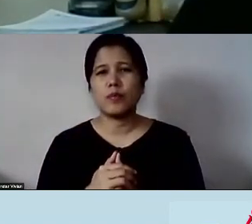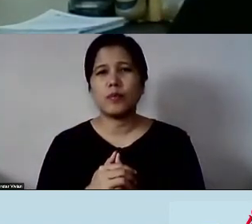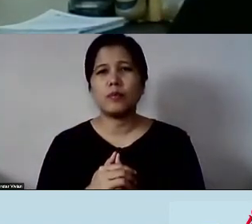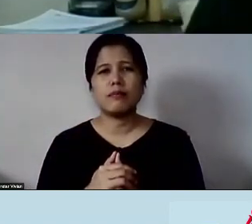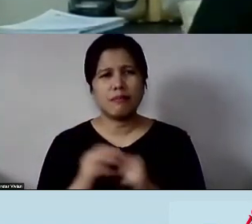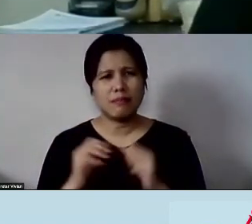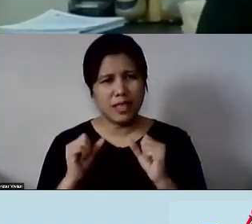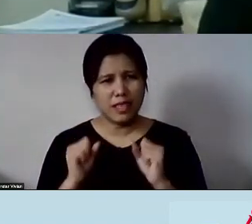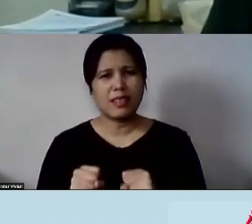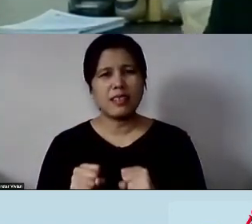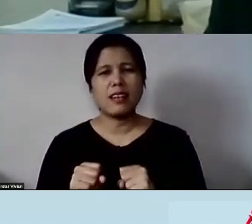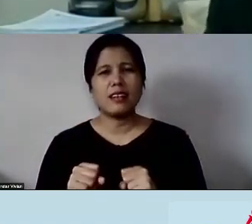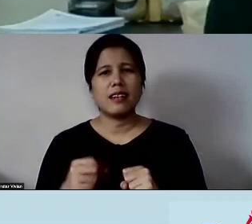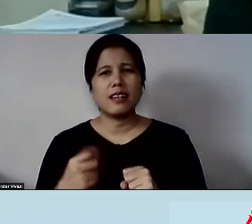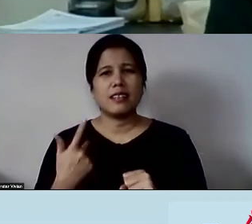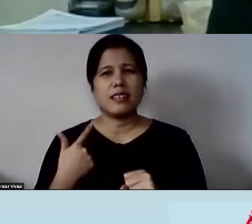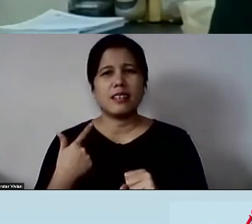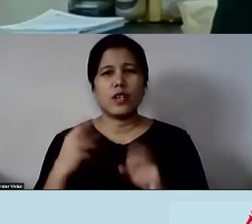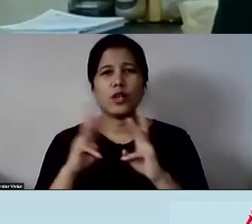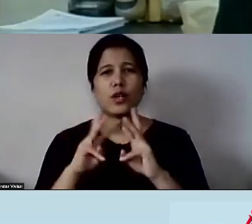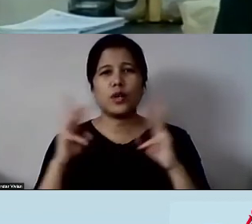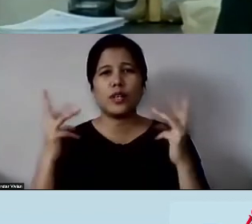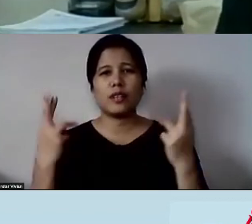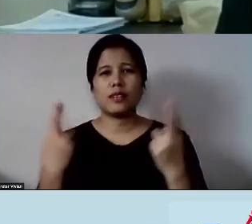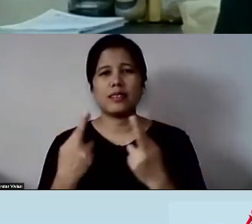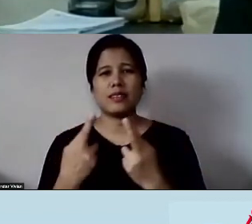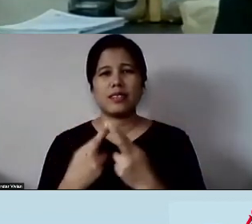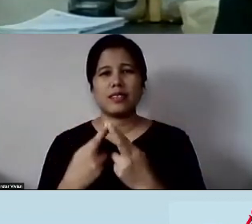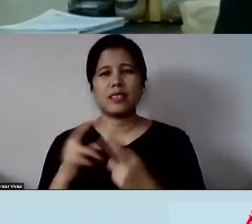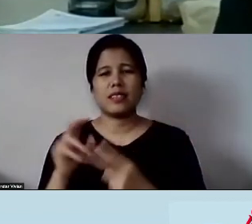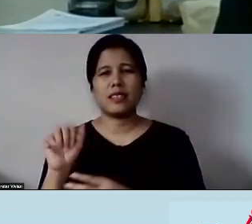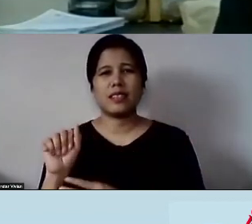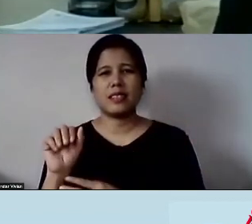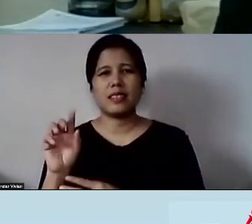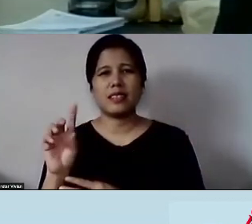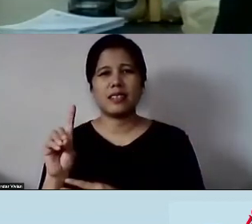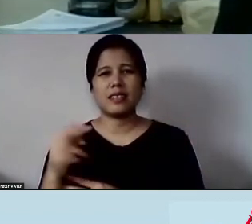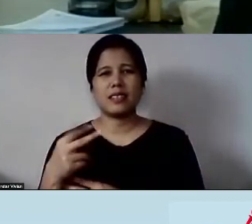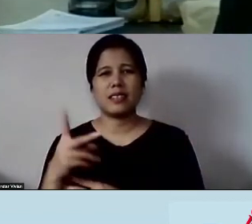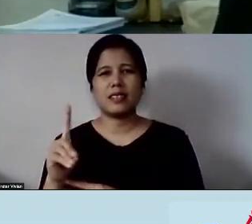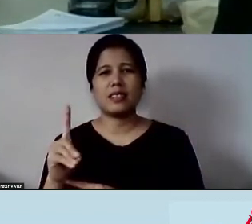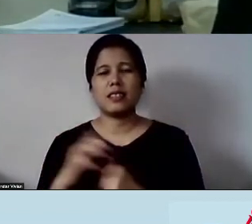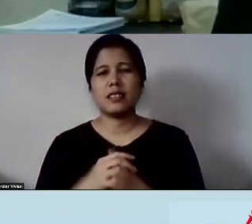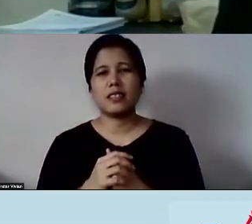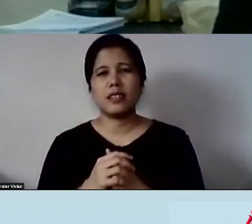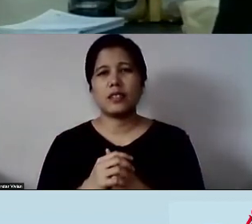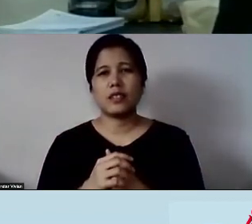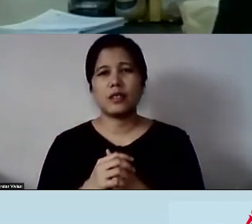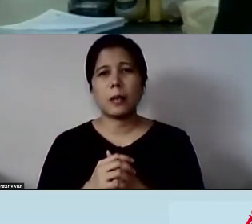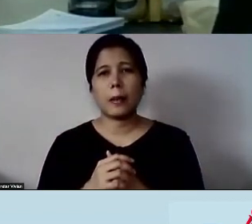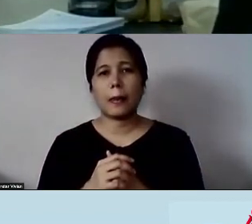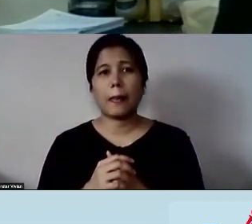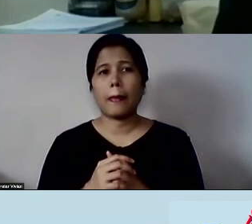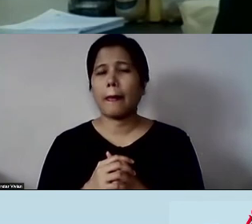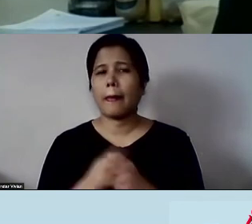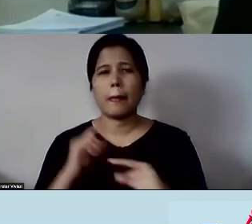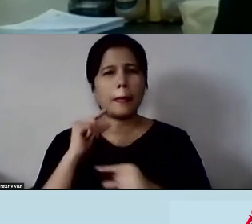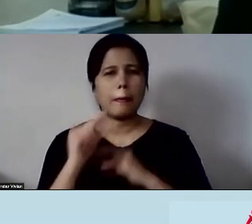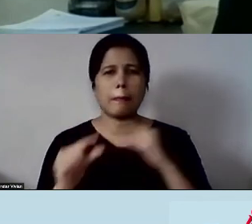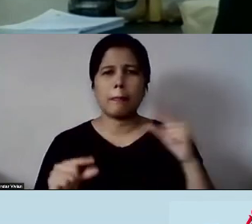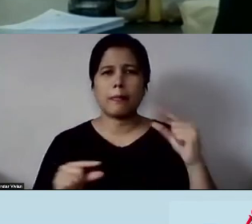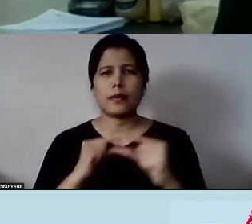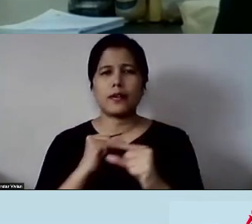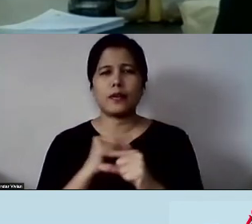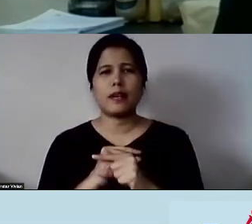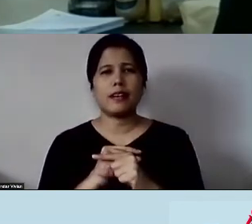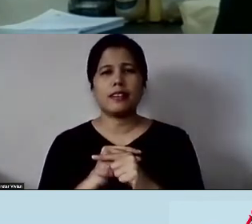magkaroon talaga ng kwantahid dyan ng webinar para sa ADHD on education, di ba? Kasi global pinag-uusapan, lalo